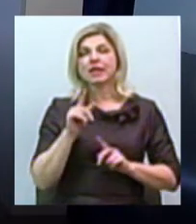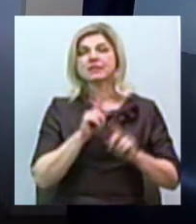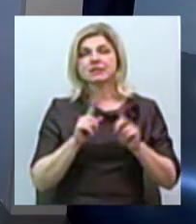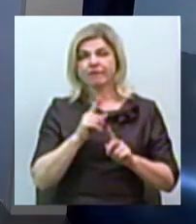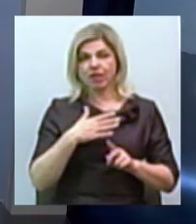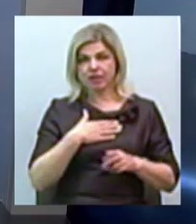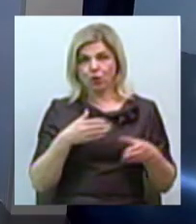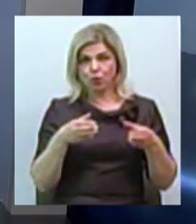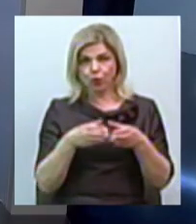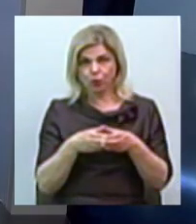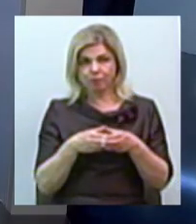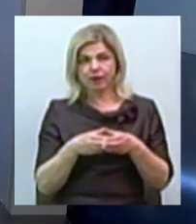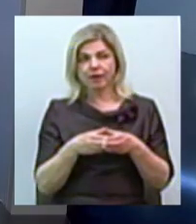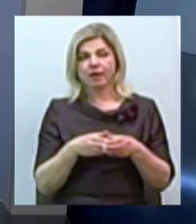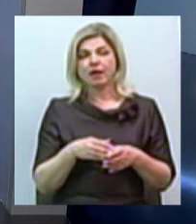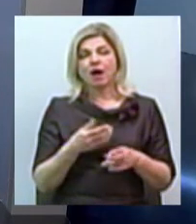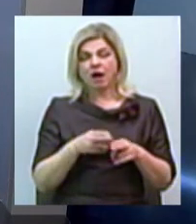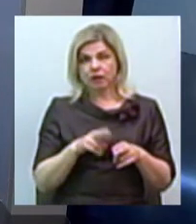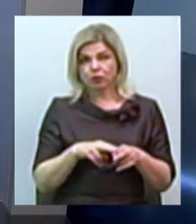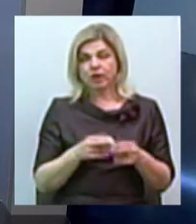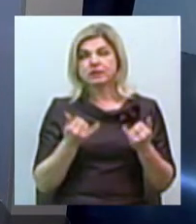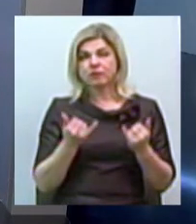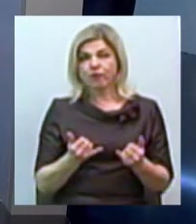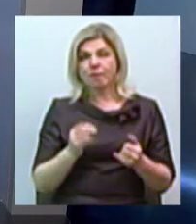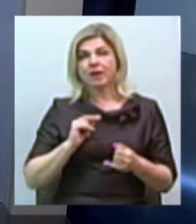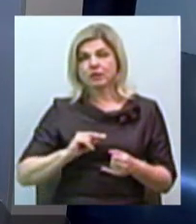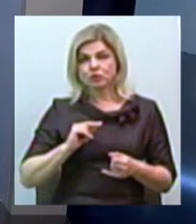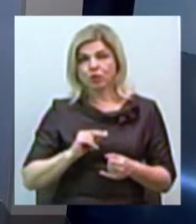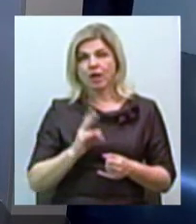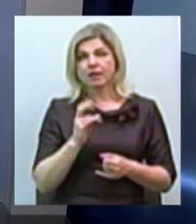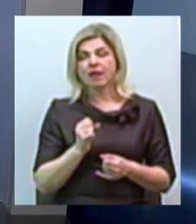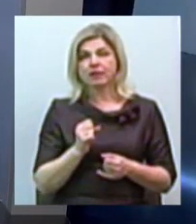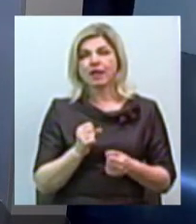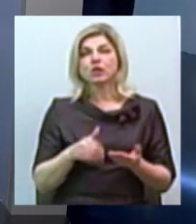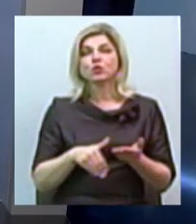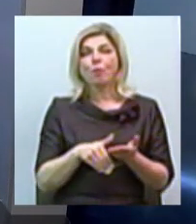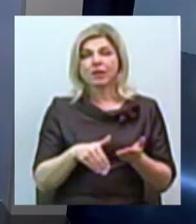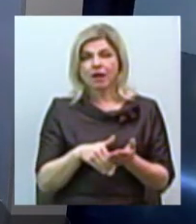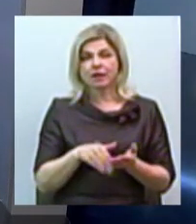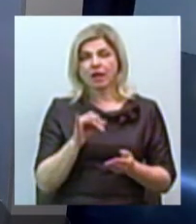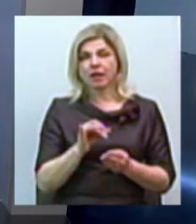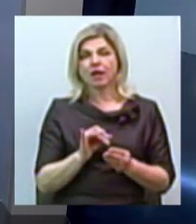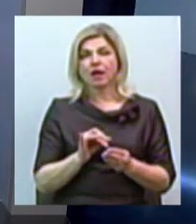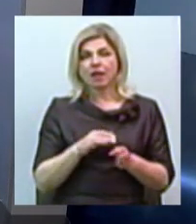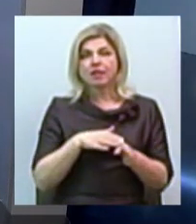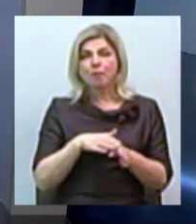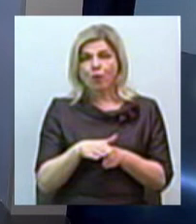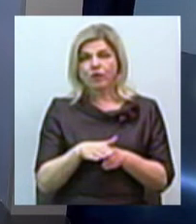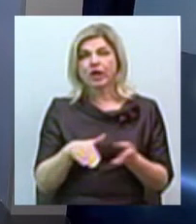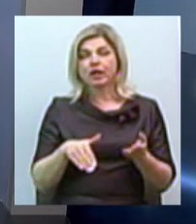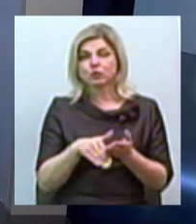групи. Динамічної групи, яка на сьогоднішній день працює над інструментарієм і наповненням цього інструментарію